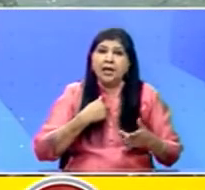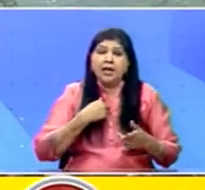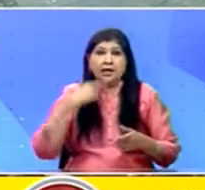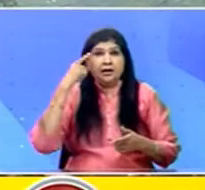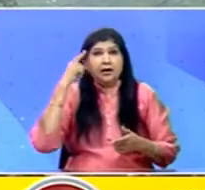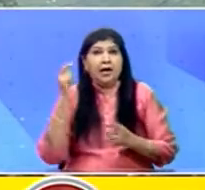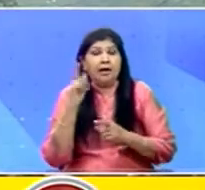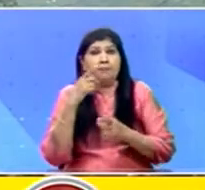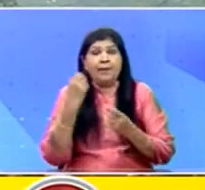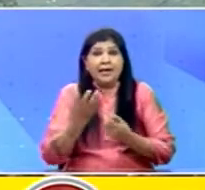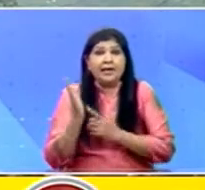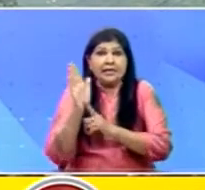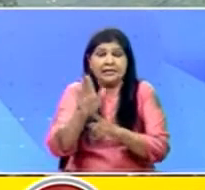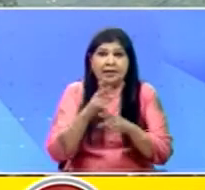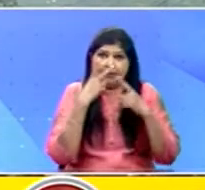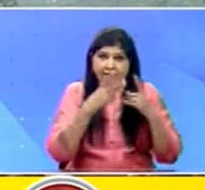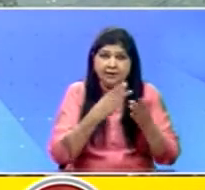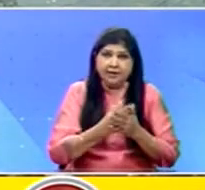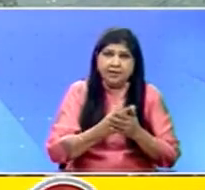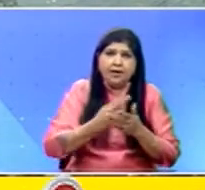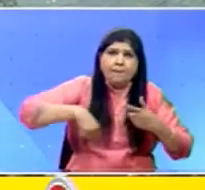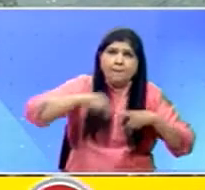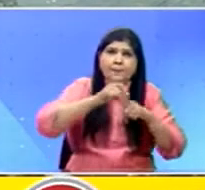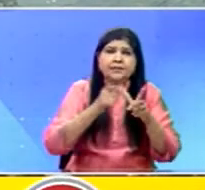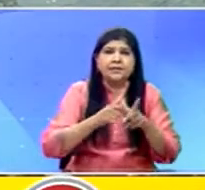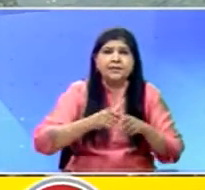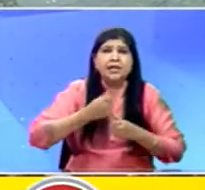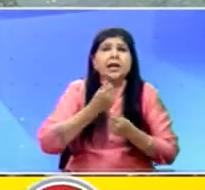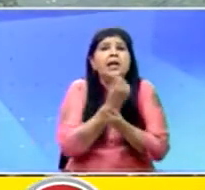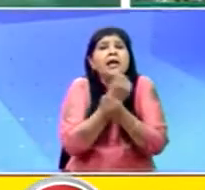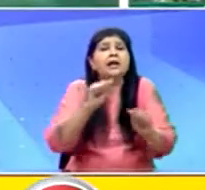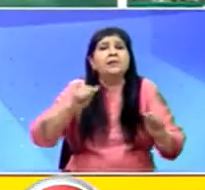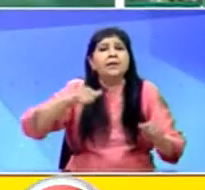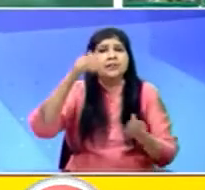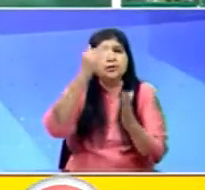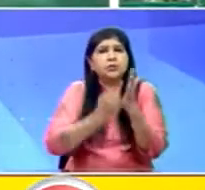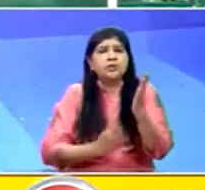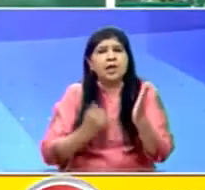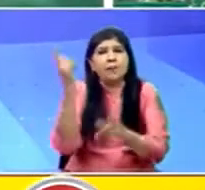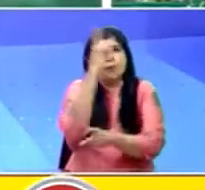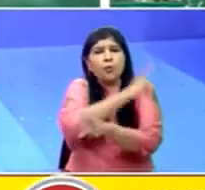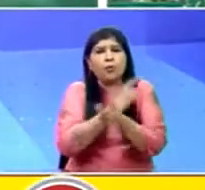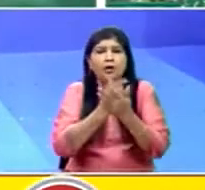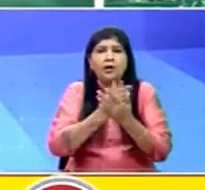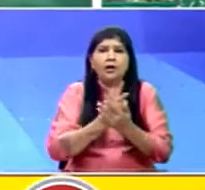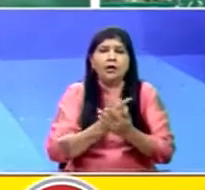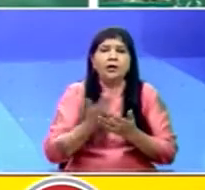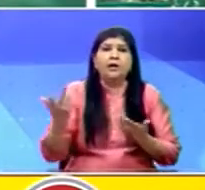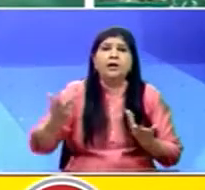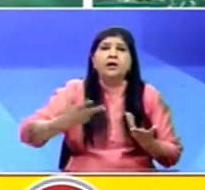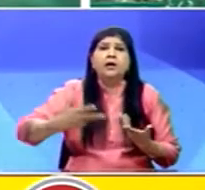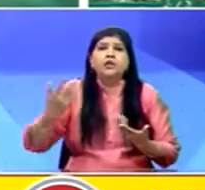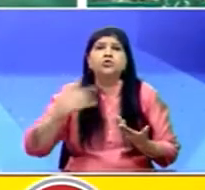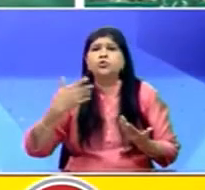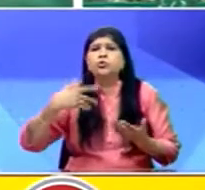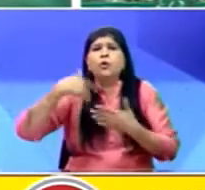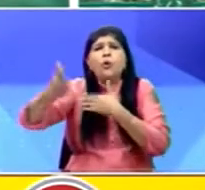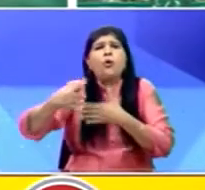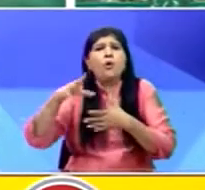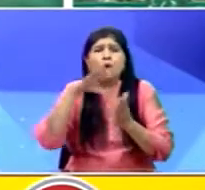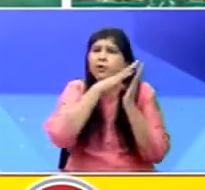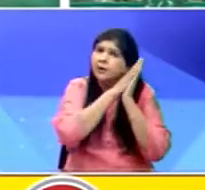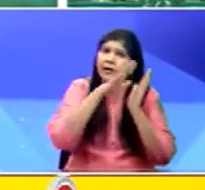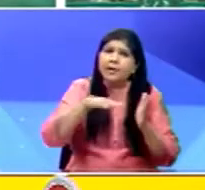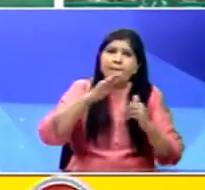को मिला। यहाँ पंचायत में स्वतंत्रता दिवस के कार्यक्रम में प्रवासी मजदूरों के बच्चों को